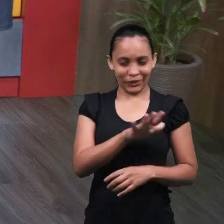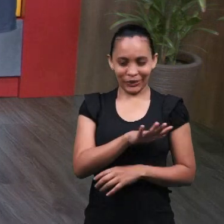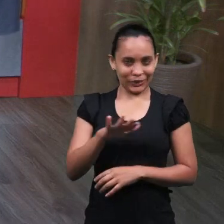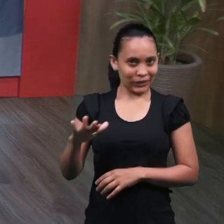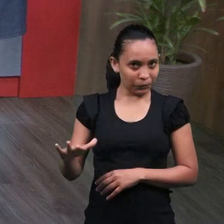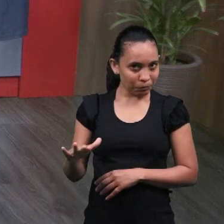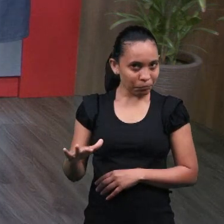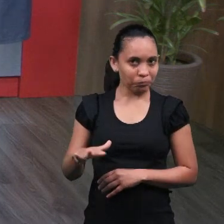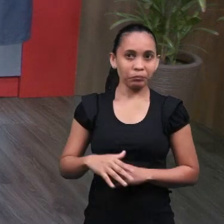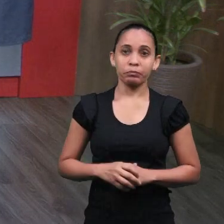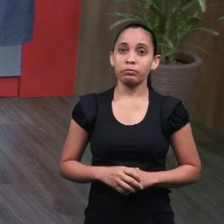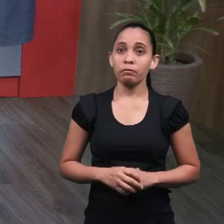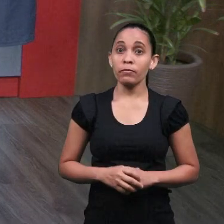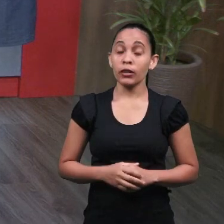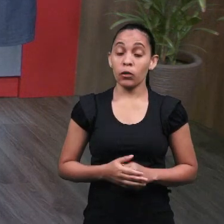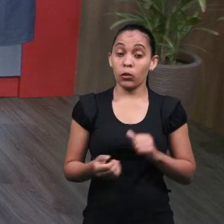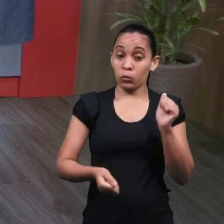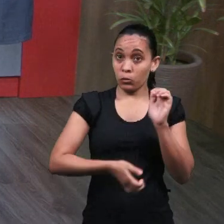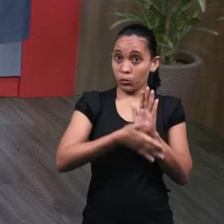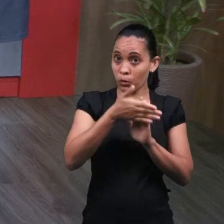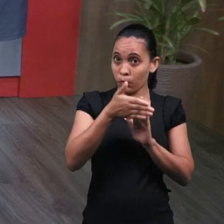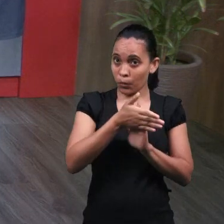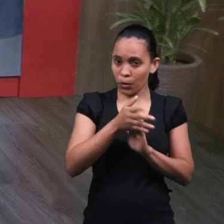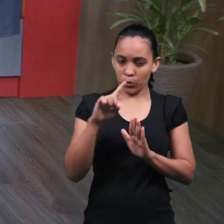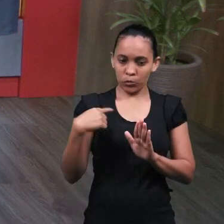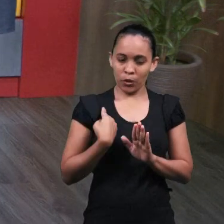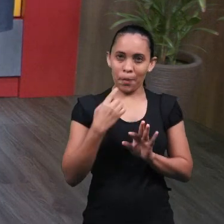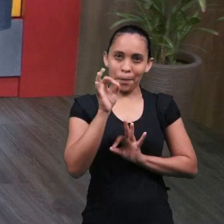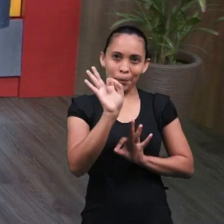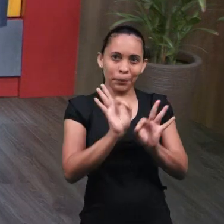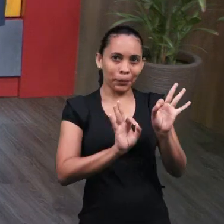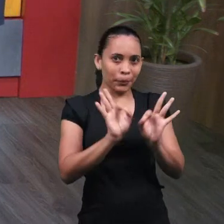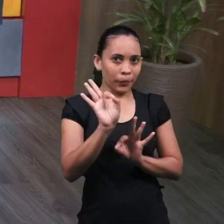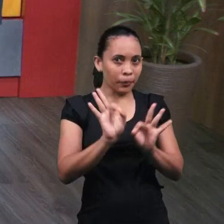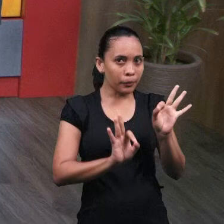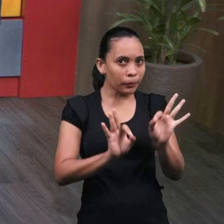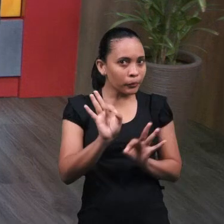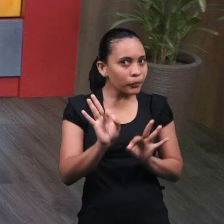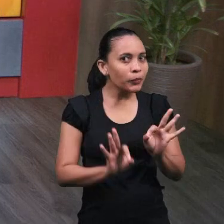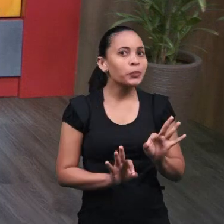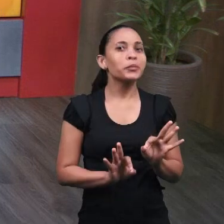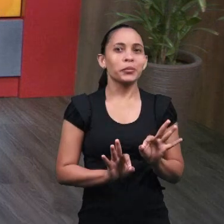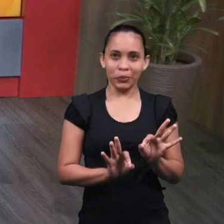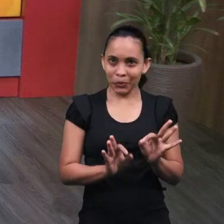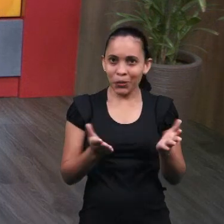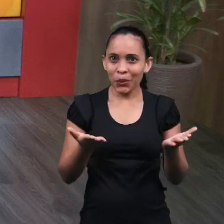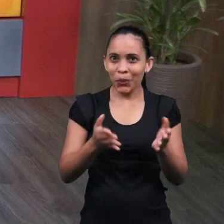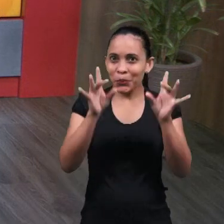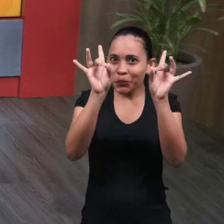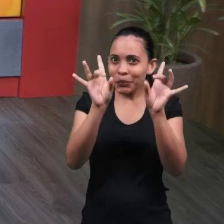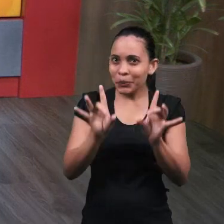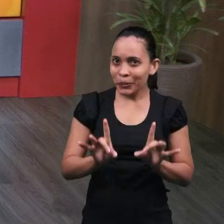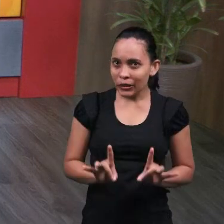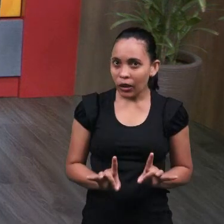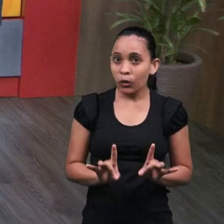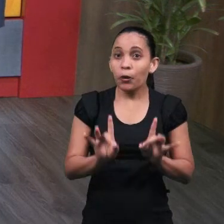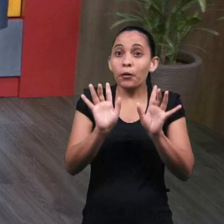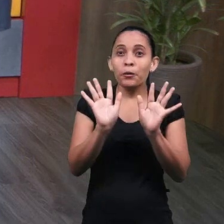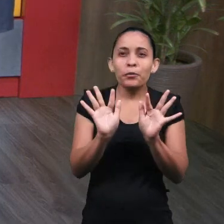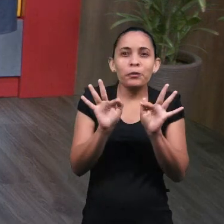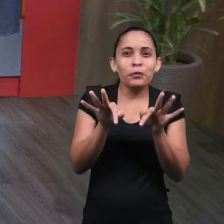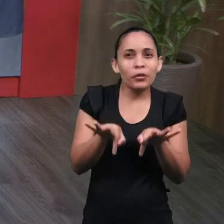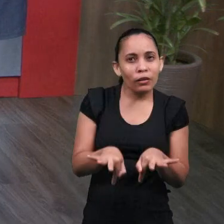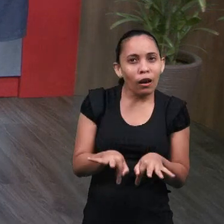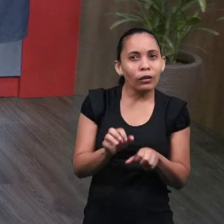le volet Parfaite Louange, nous allons préparer une édition spéciale. Nous arrivons à la fin d'une